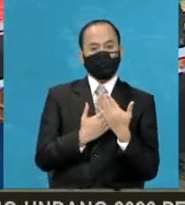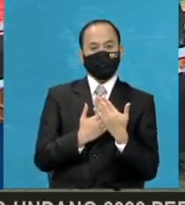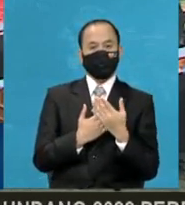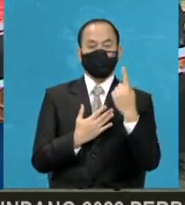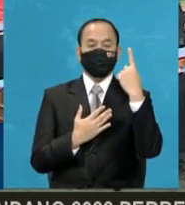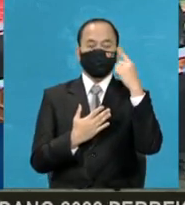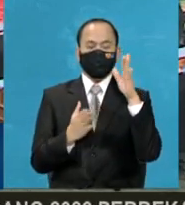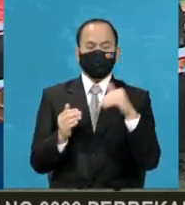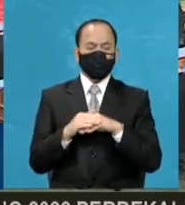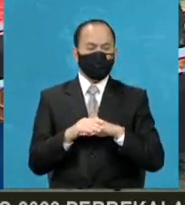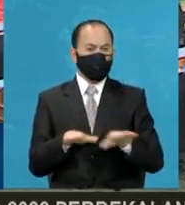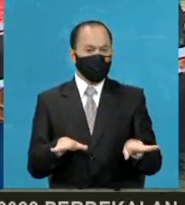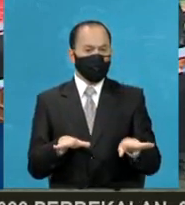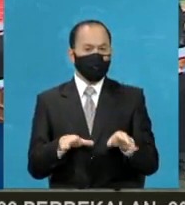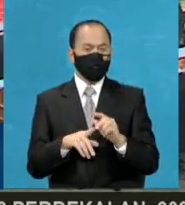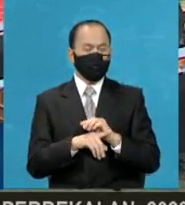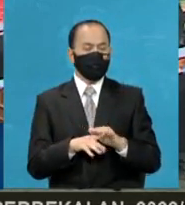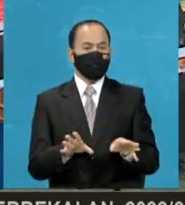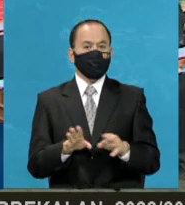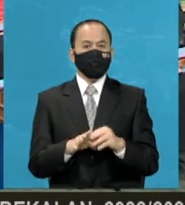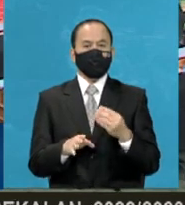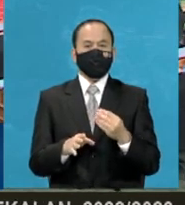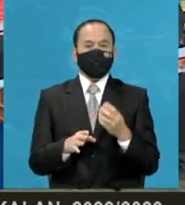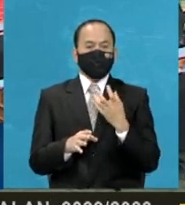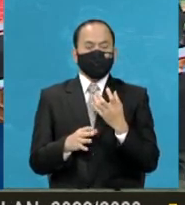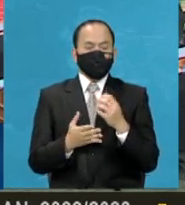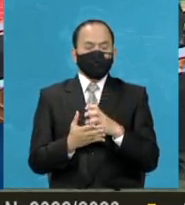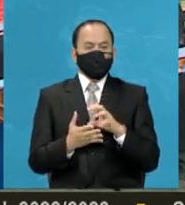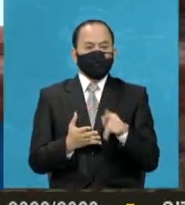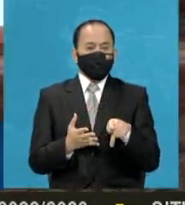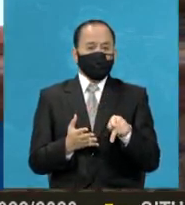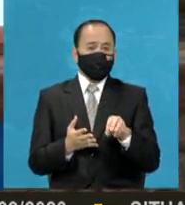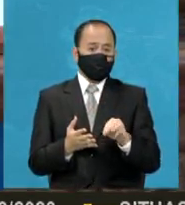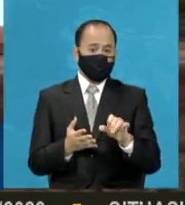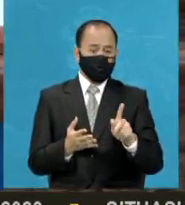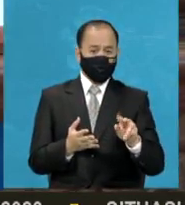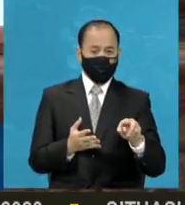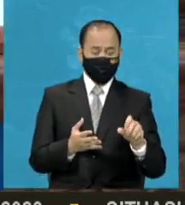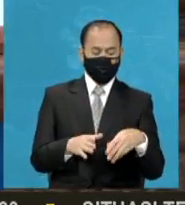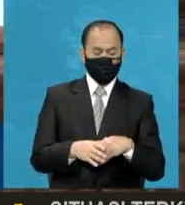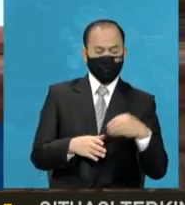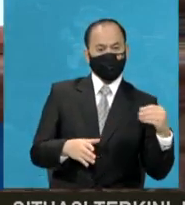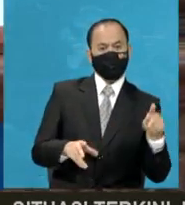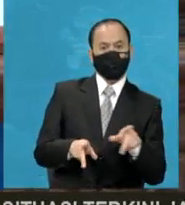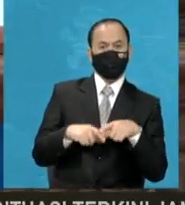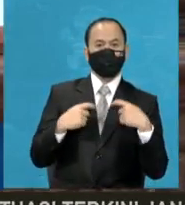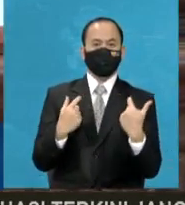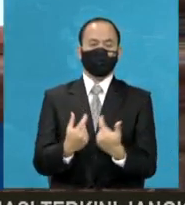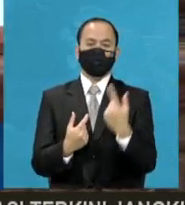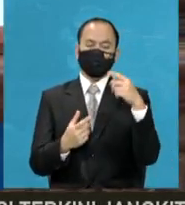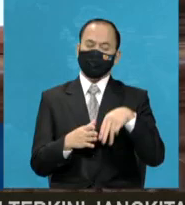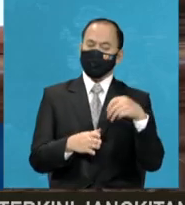pembasmian kemiskinan terus menjadi mekanisme utama senegara untuk mengeluarkan golongan sasaran dari ketiak kitiran